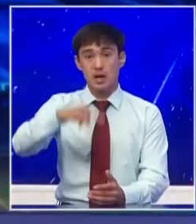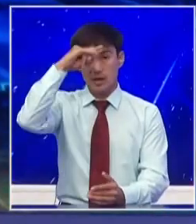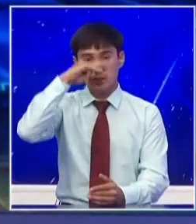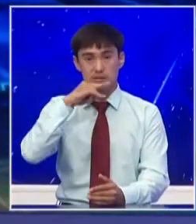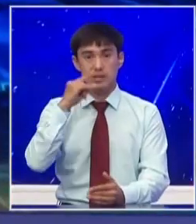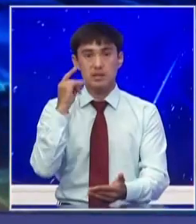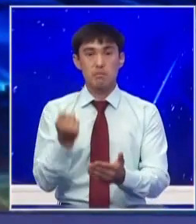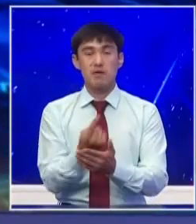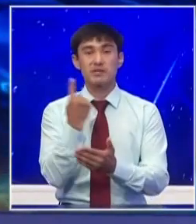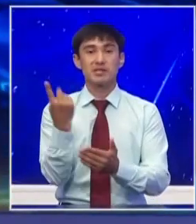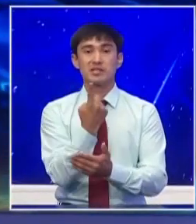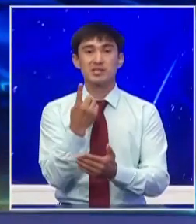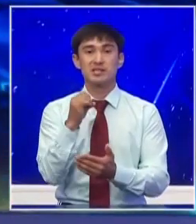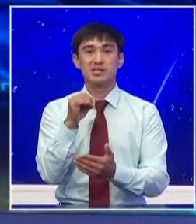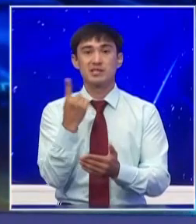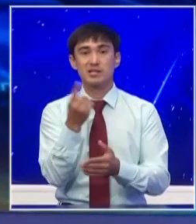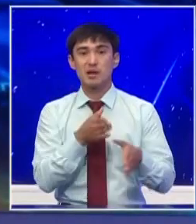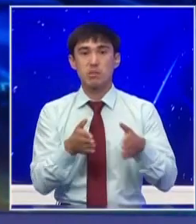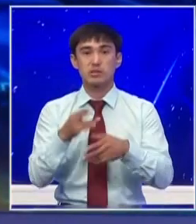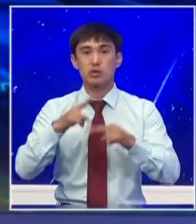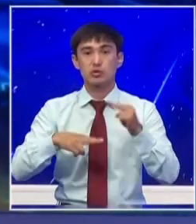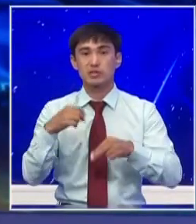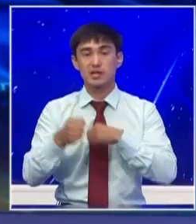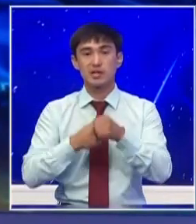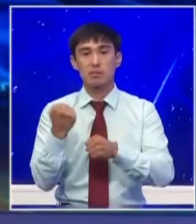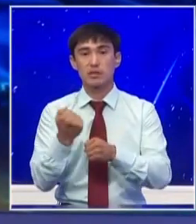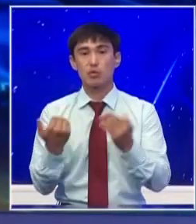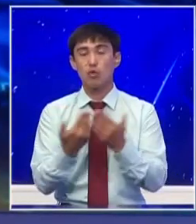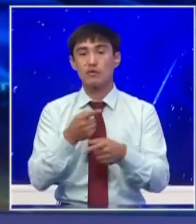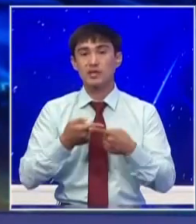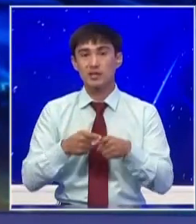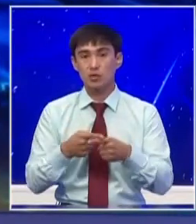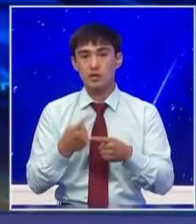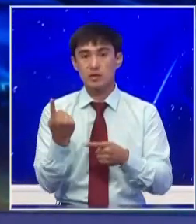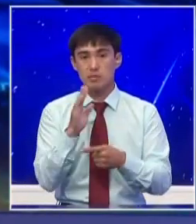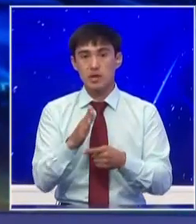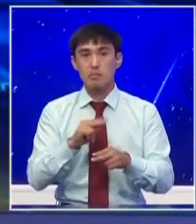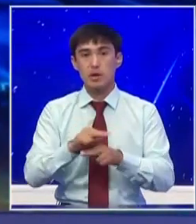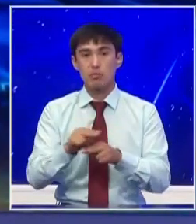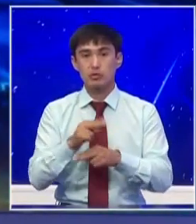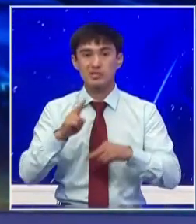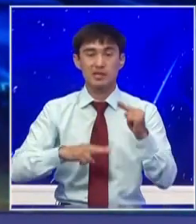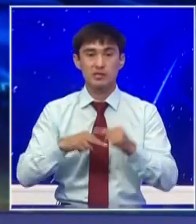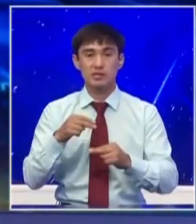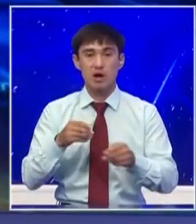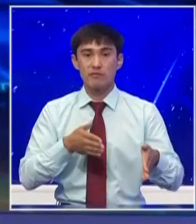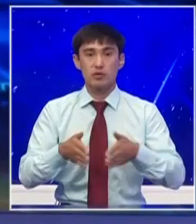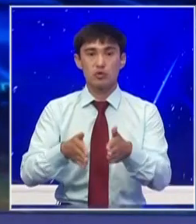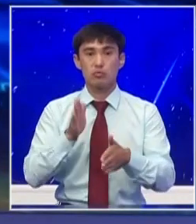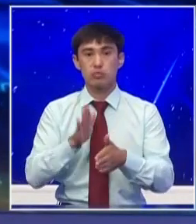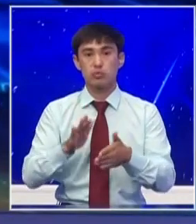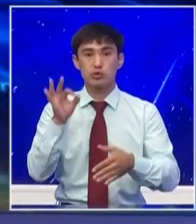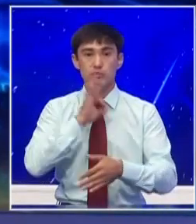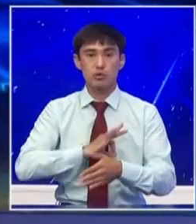В Казахстане появилась единая база дорожно-строительных материалов и новых технологий. Теперь при ремонте и строительстве автодорог